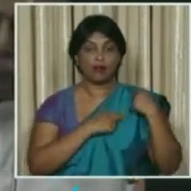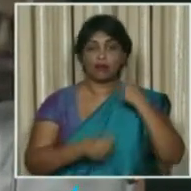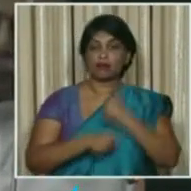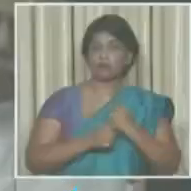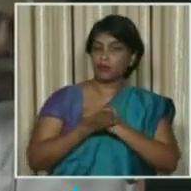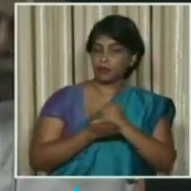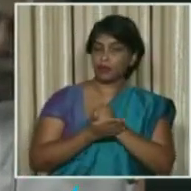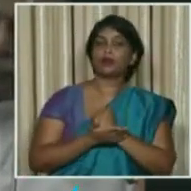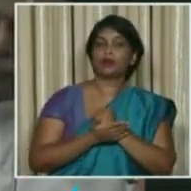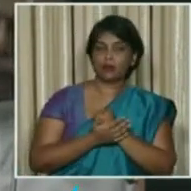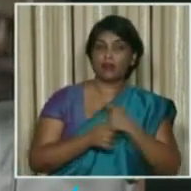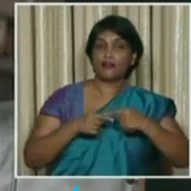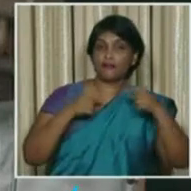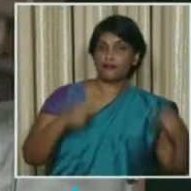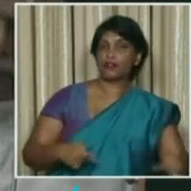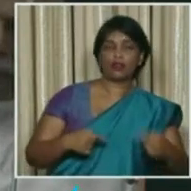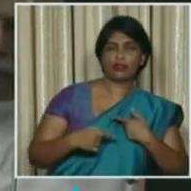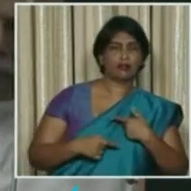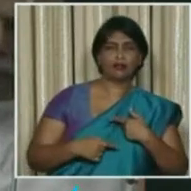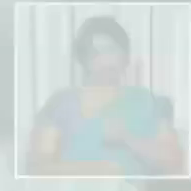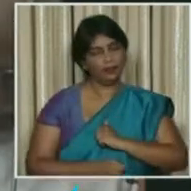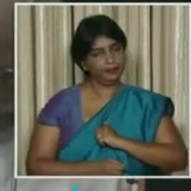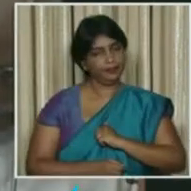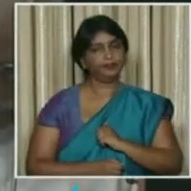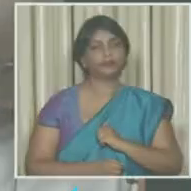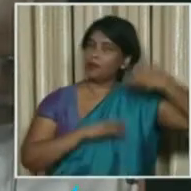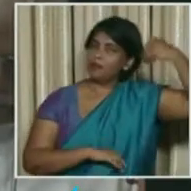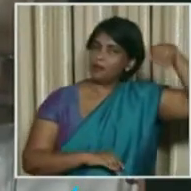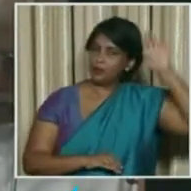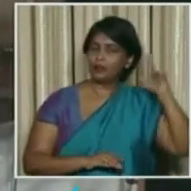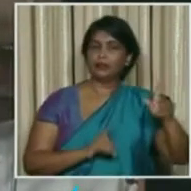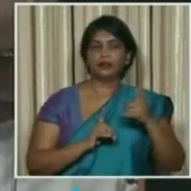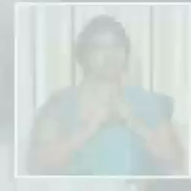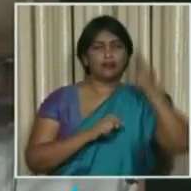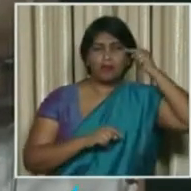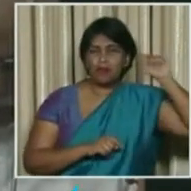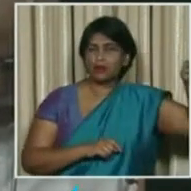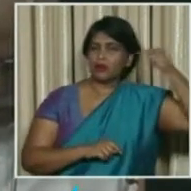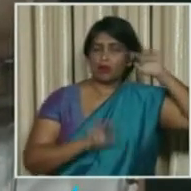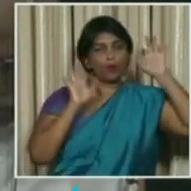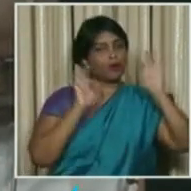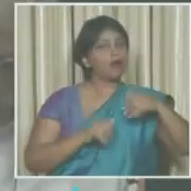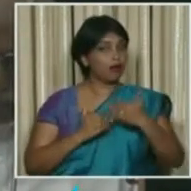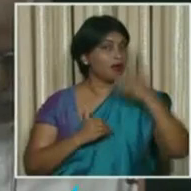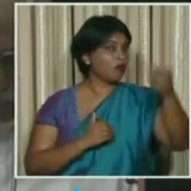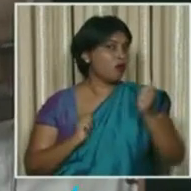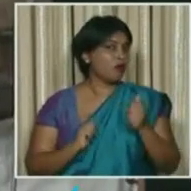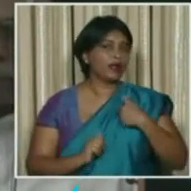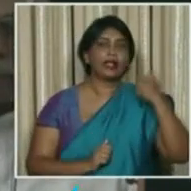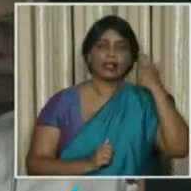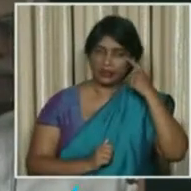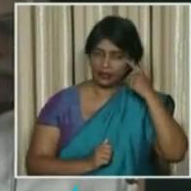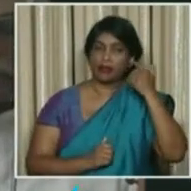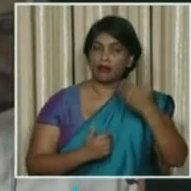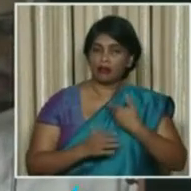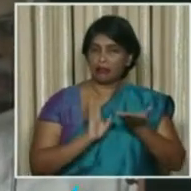සියලු කාර්යයන්ට විපක්ෂ වීමයයි හිතන සම්ප්‍රදායක් ඉවත් වෙමු. අතීතයේ පාරමින් ඉන්නේ නැතුව අපි අනාගතය ගැන හිතමු. ඔබටත් මටත්